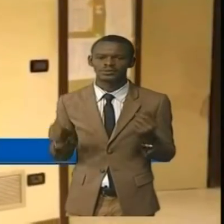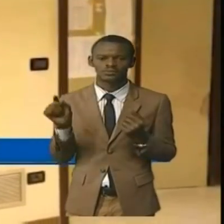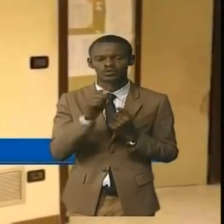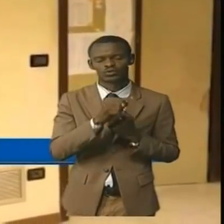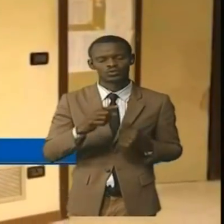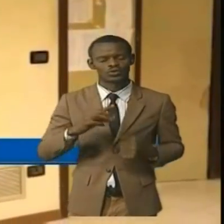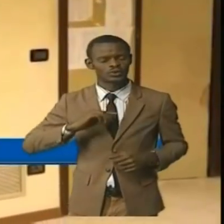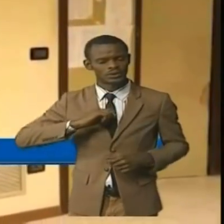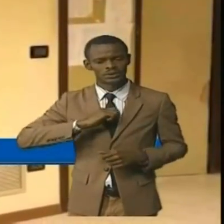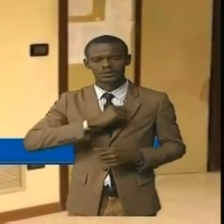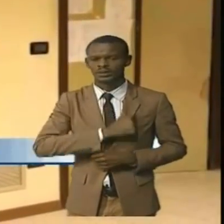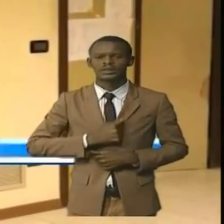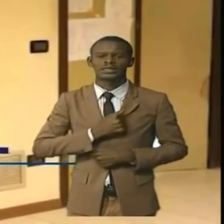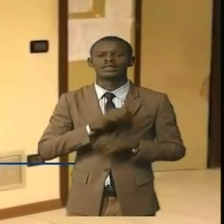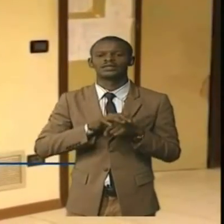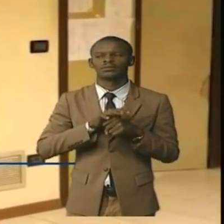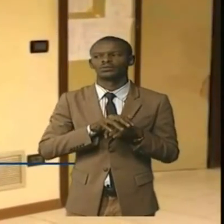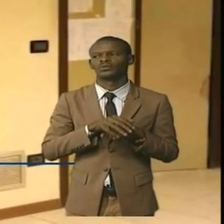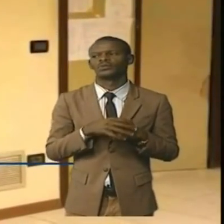bienvenue et va en paix.